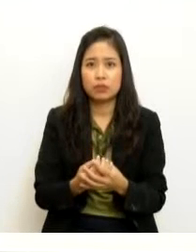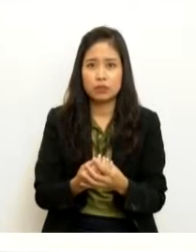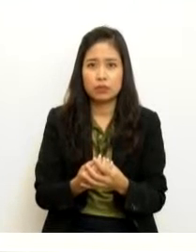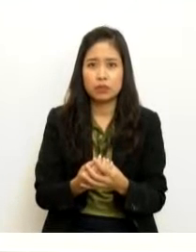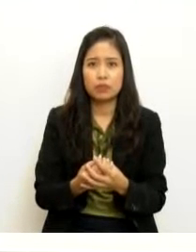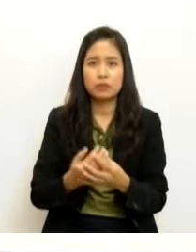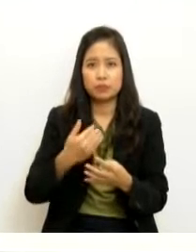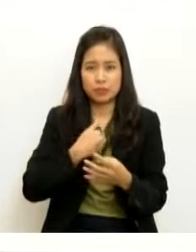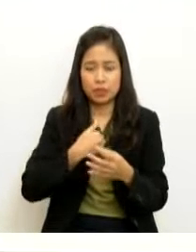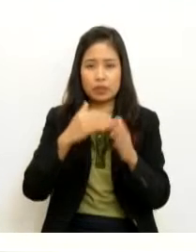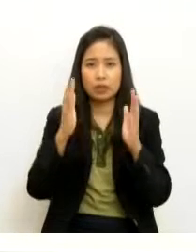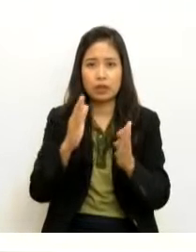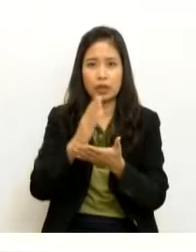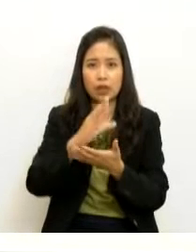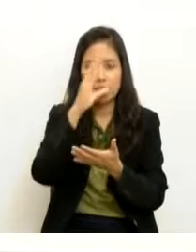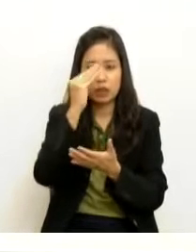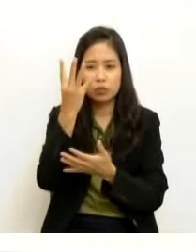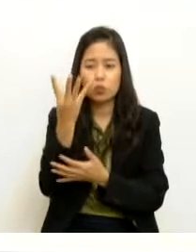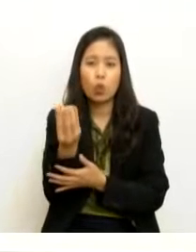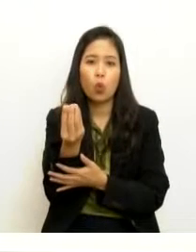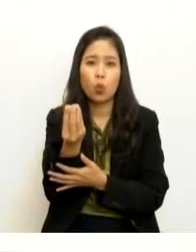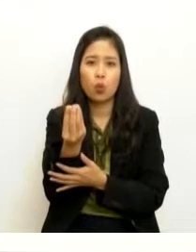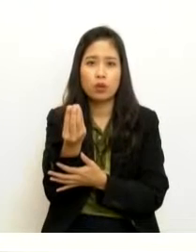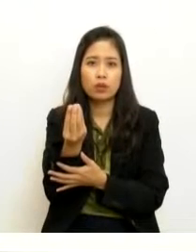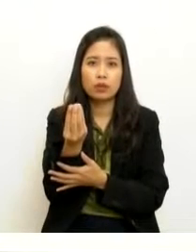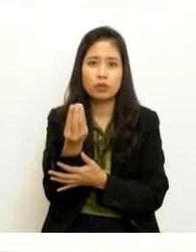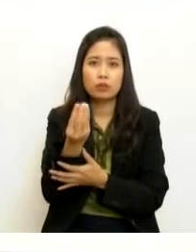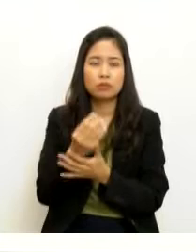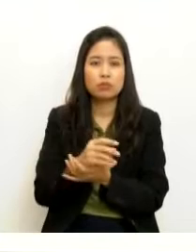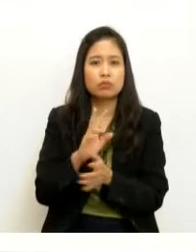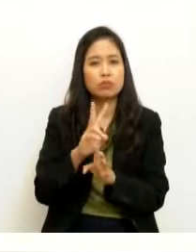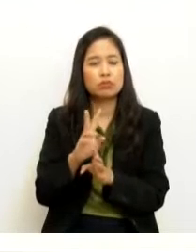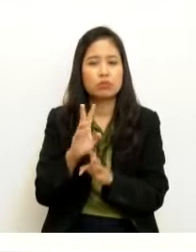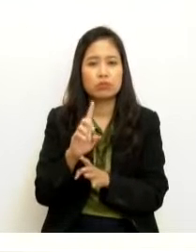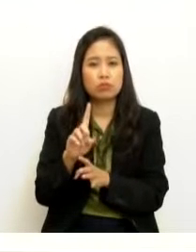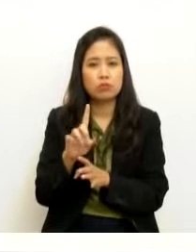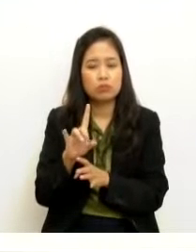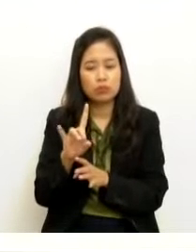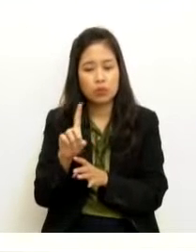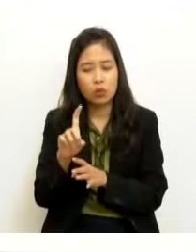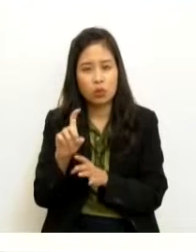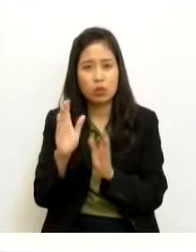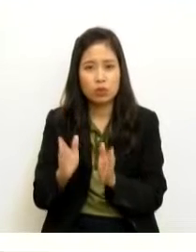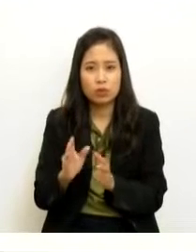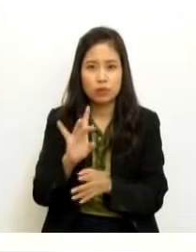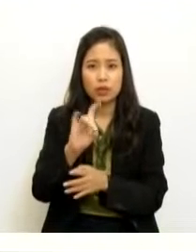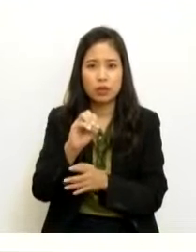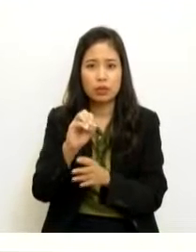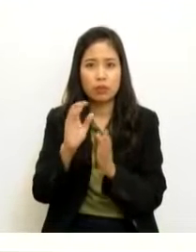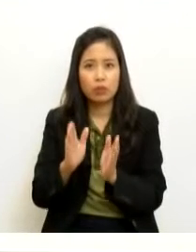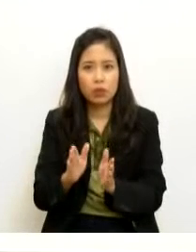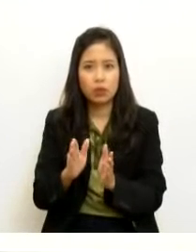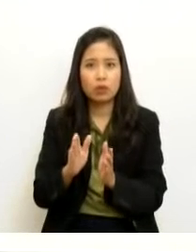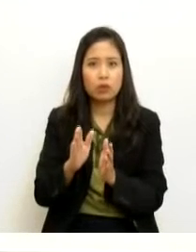ก็มีนักเรียนอยู่จำนวนน้อยอยู่โรงละ100กว่าคน80คนหรือต่ำสุดตอนนี้ที่พบก็คือ